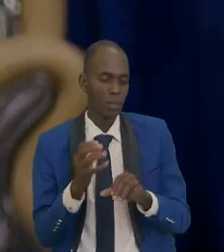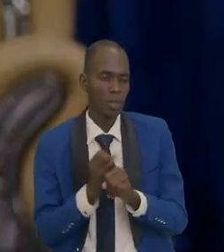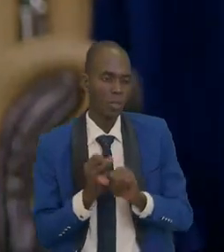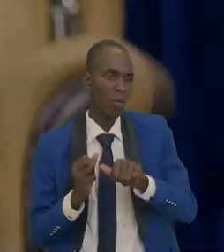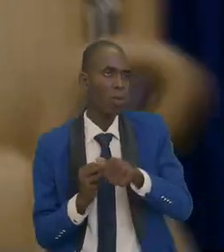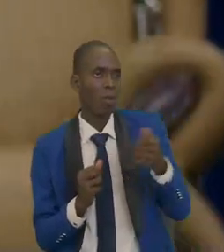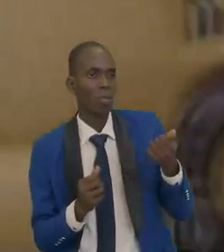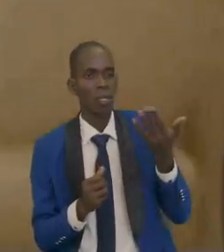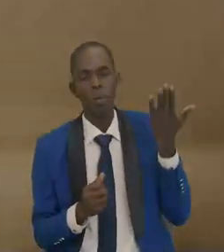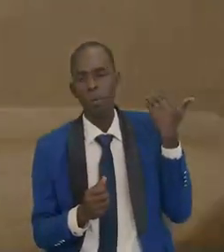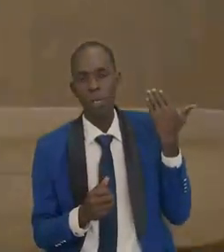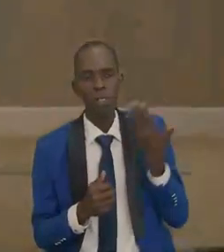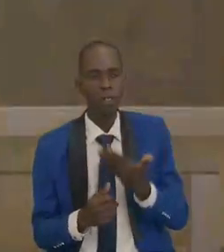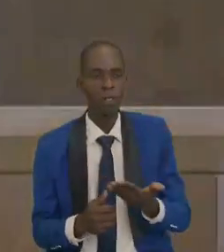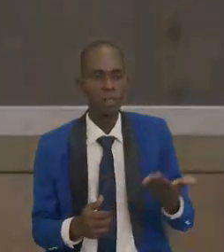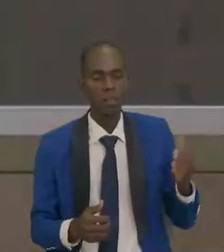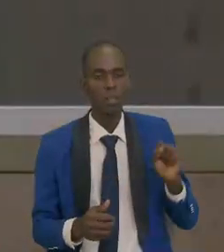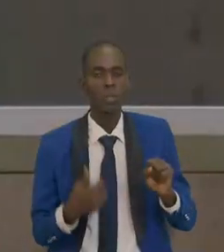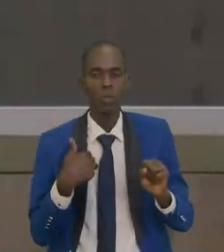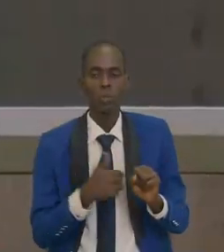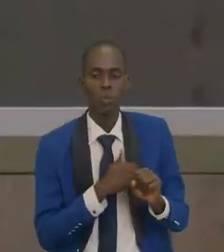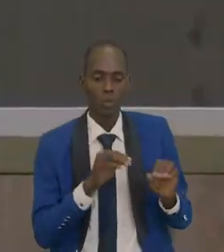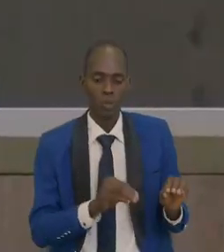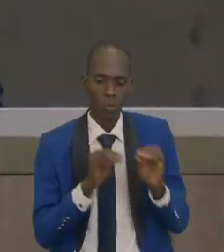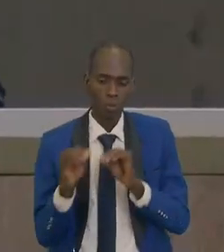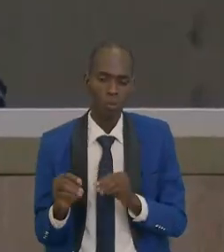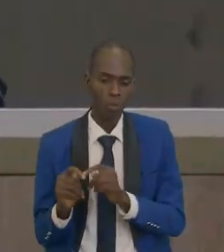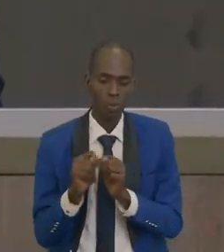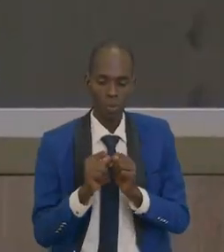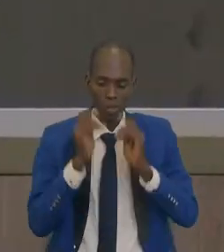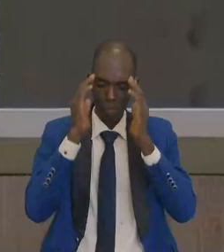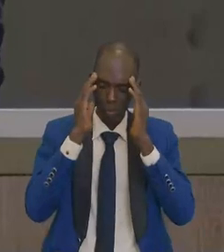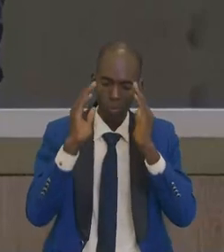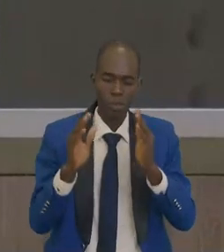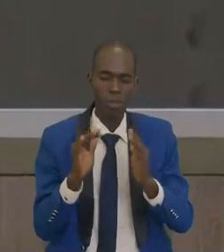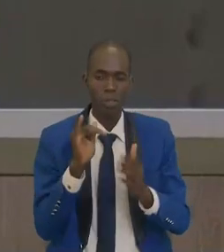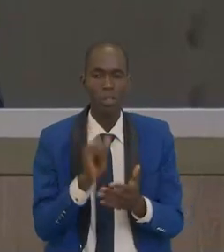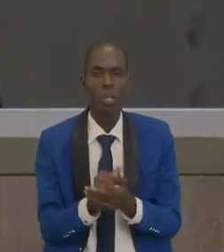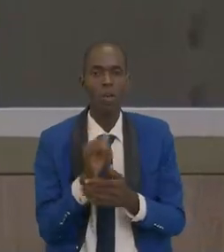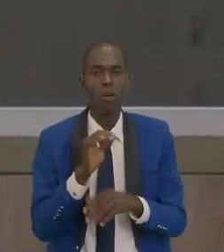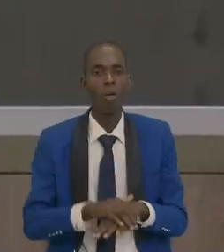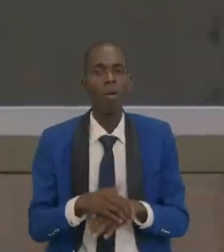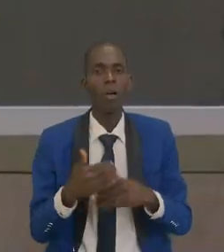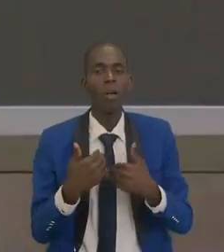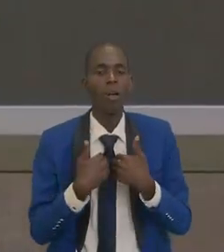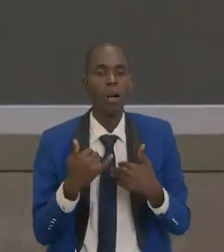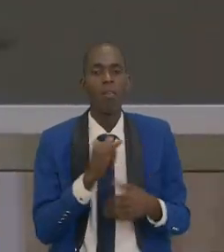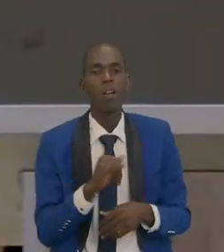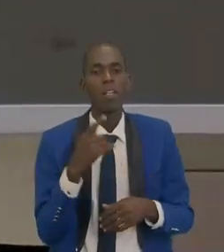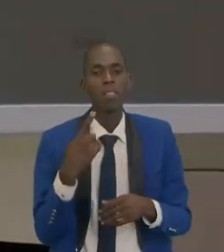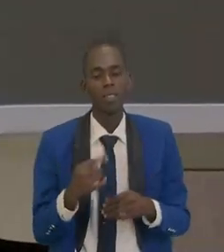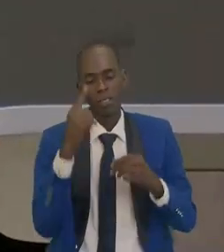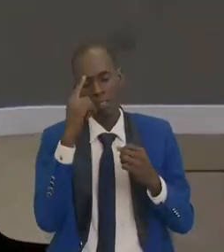choses, que nous puissions nous consacrer, nous concentrer et engager cela pour avoir la